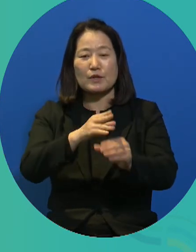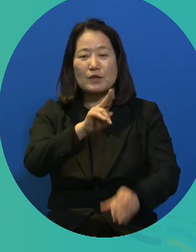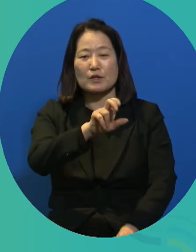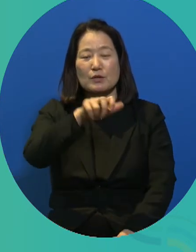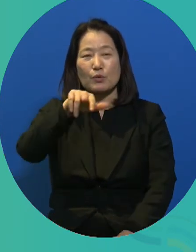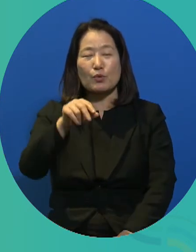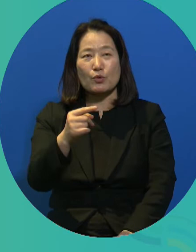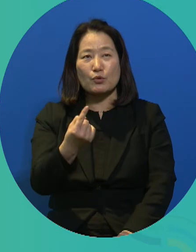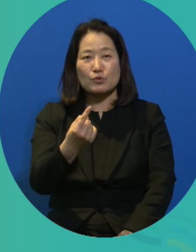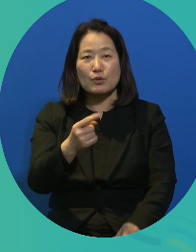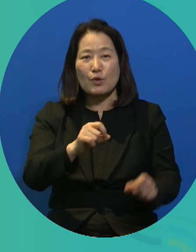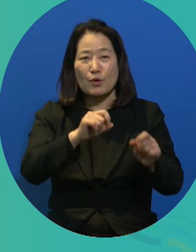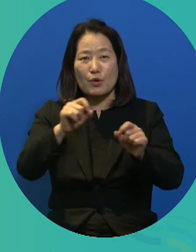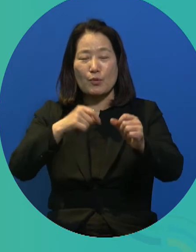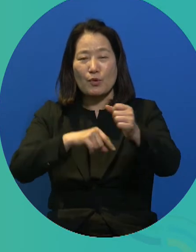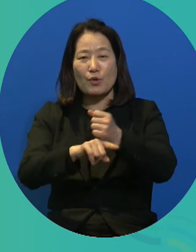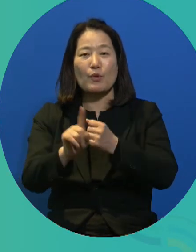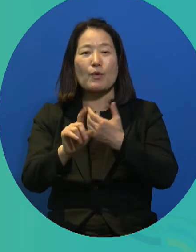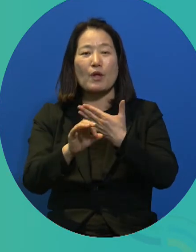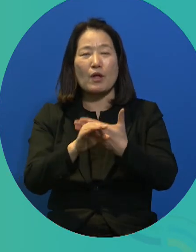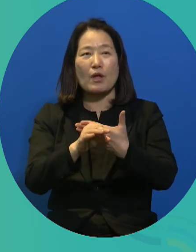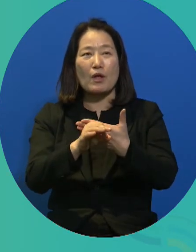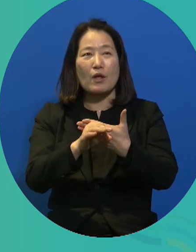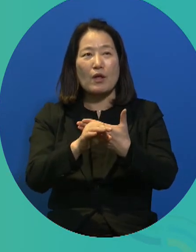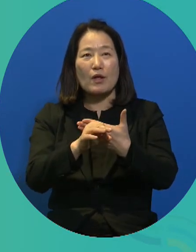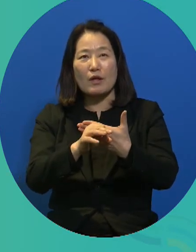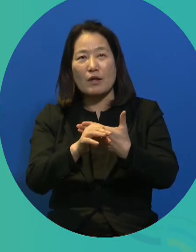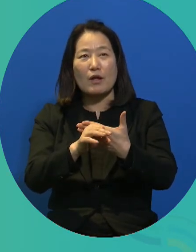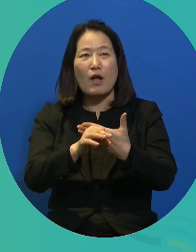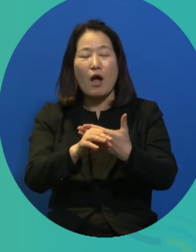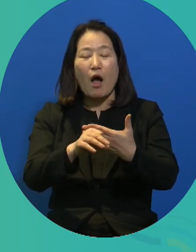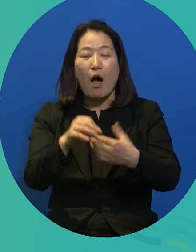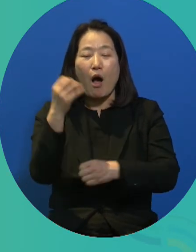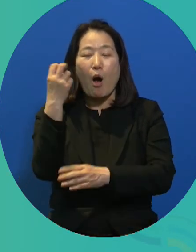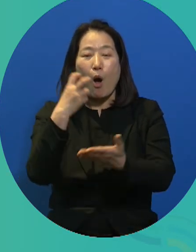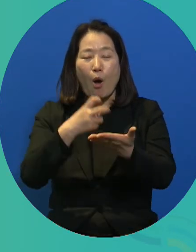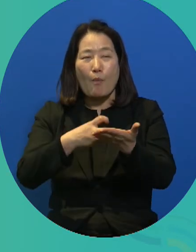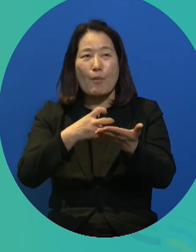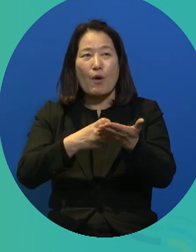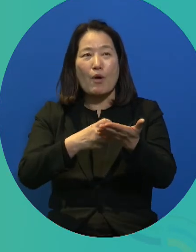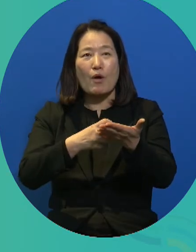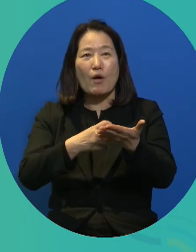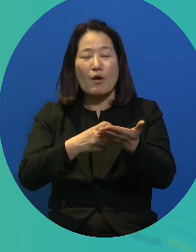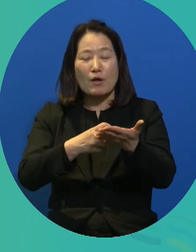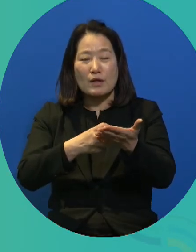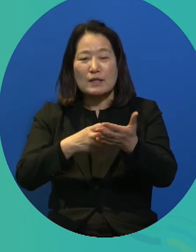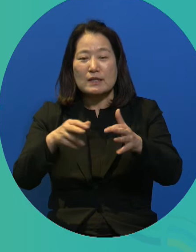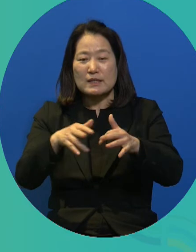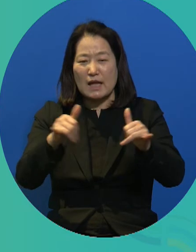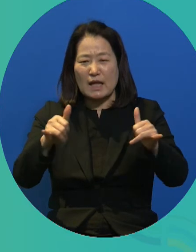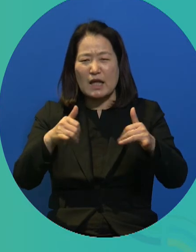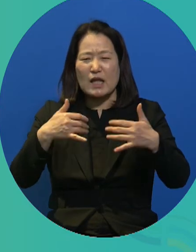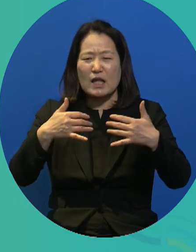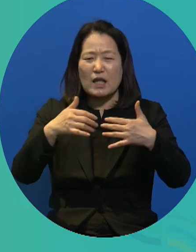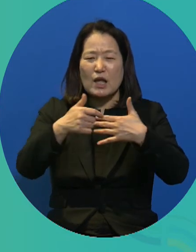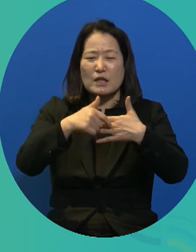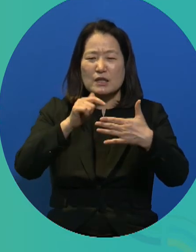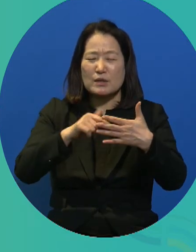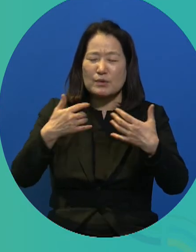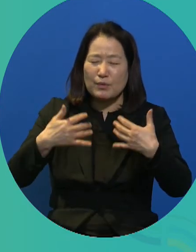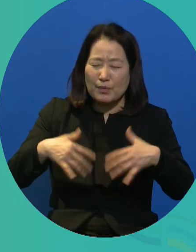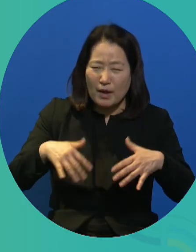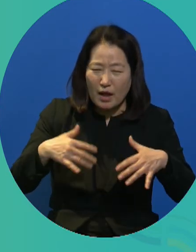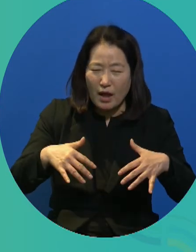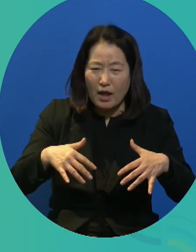5조의 유보조항은 그 상법 732조에 이제 장애인 등 심신미약의 경우에 생명을 담보로 하는